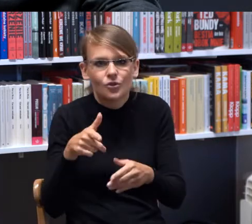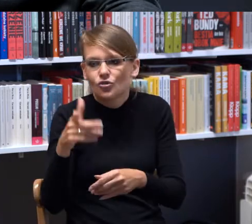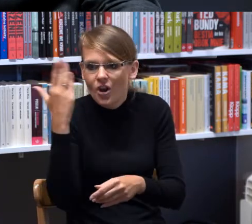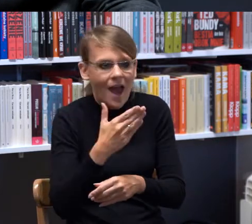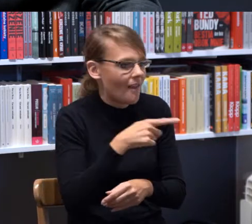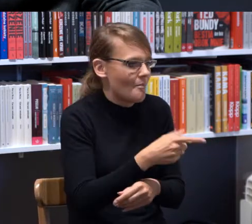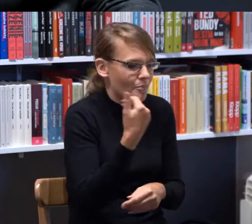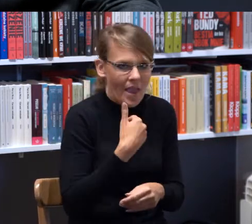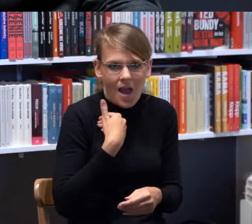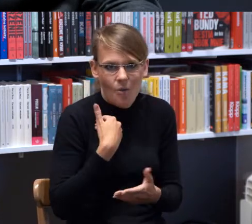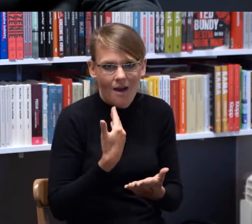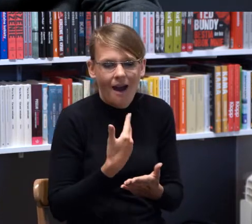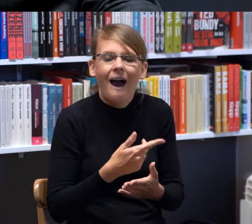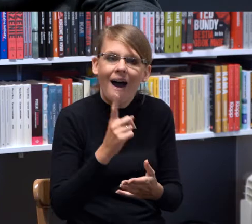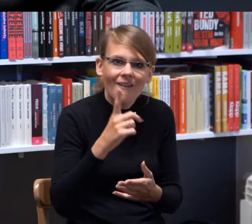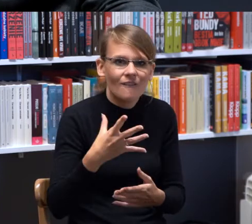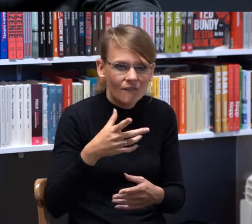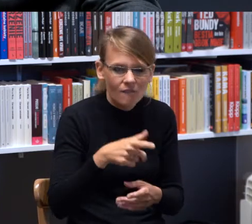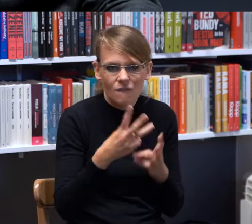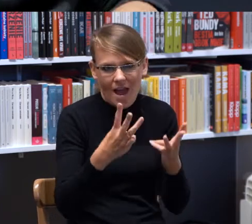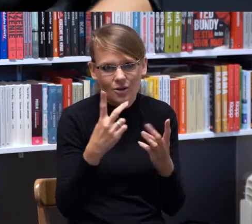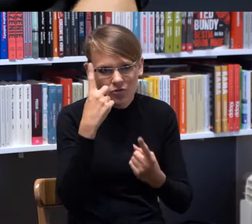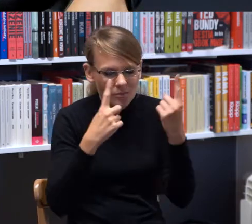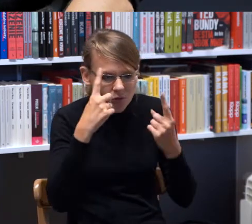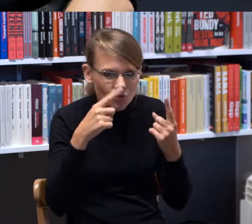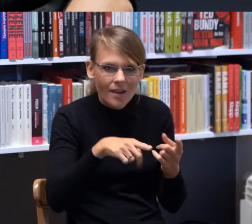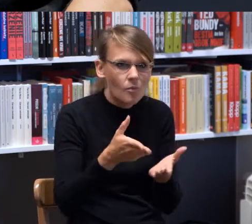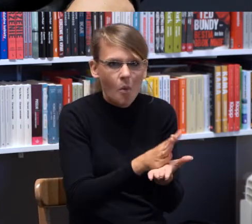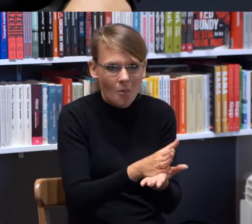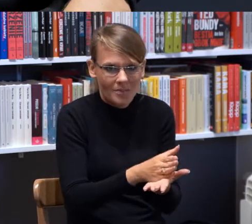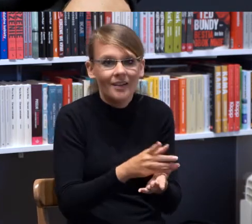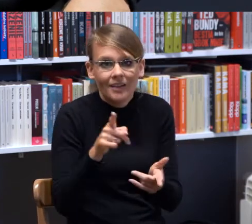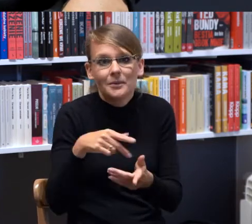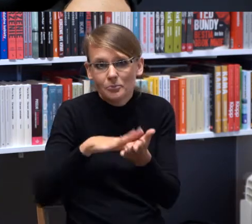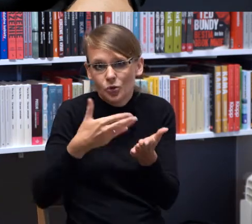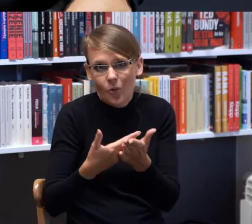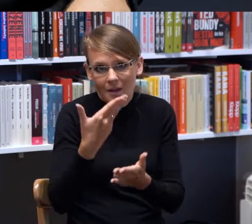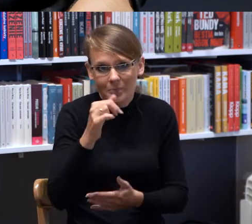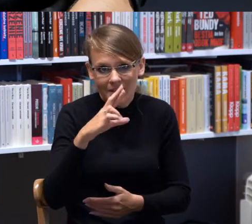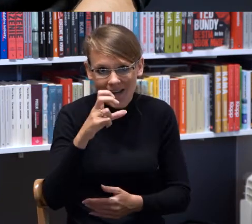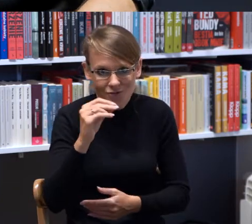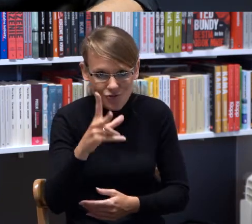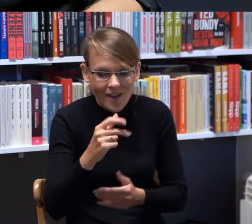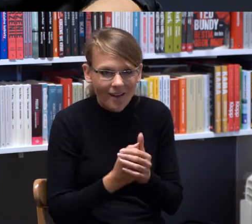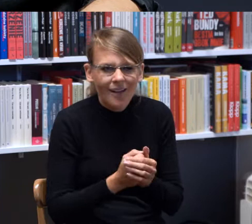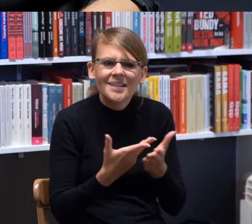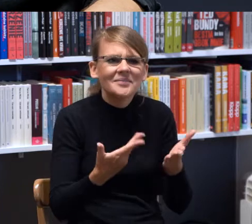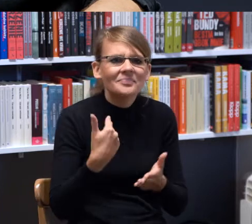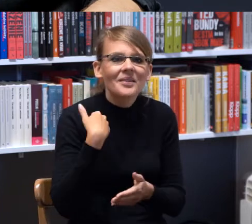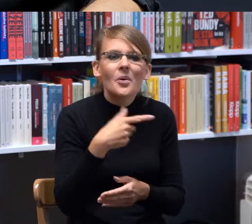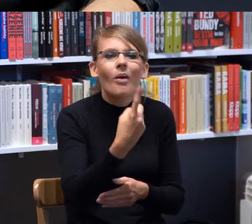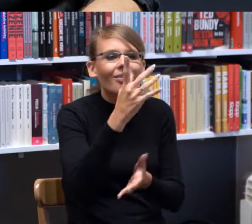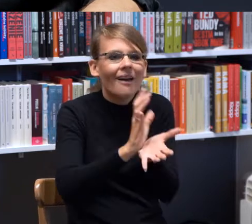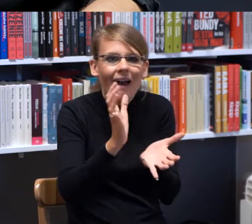białe, wydaje mi się szalenie istotne. I podam przykład taki mireczkowy. Słuchajcie, do gazety, do